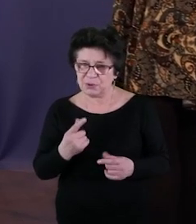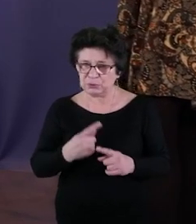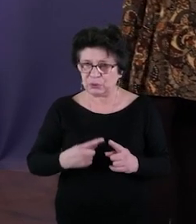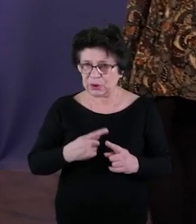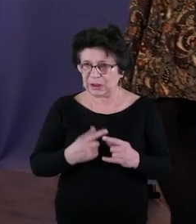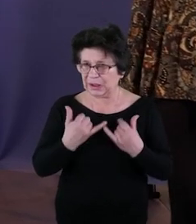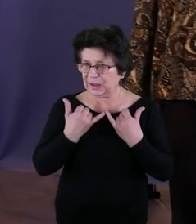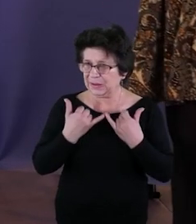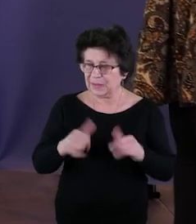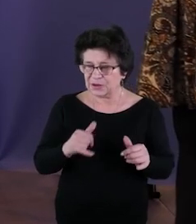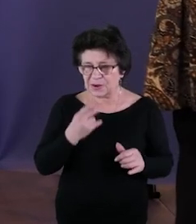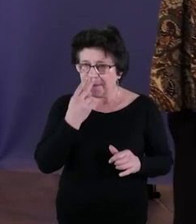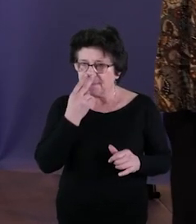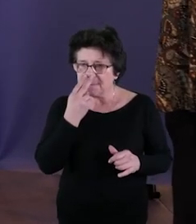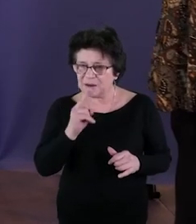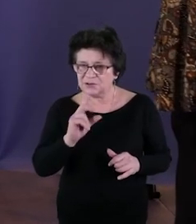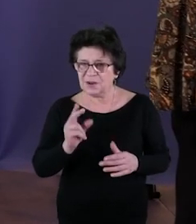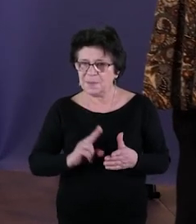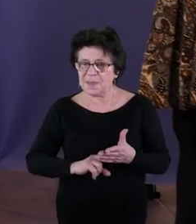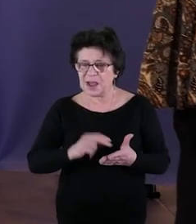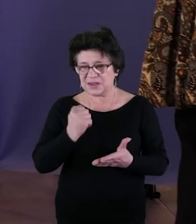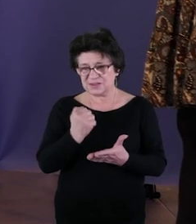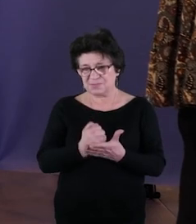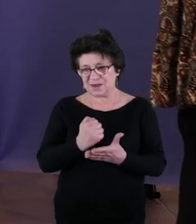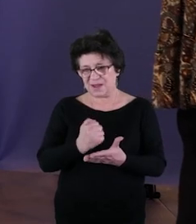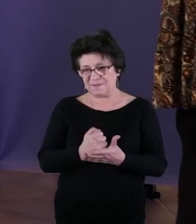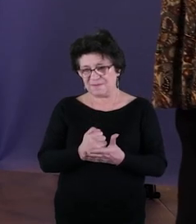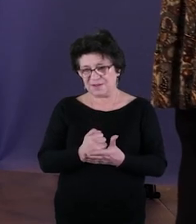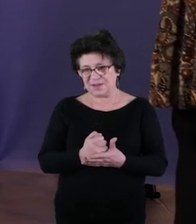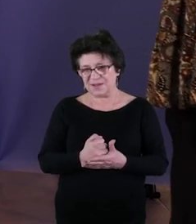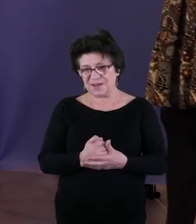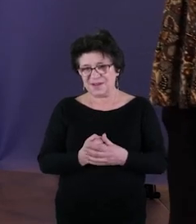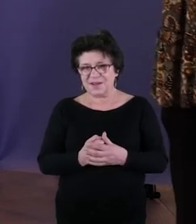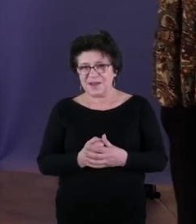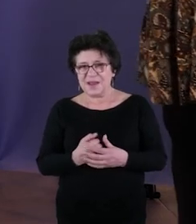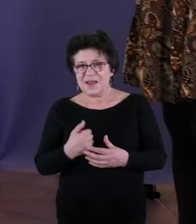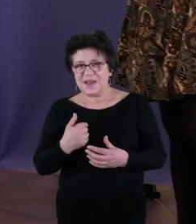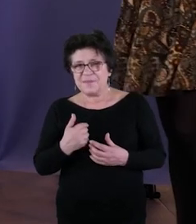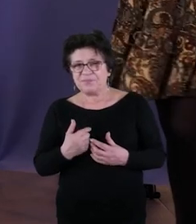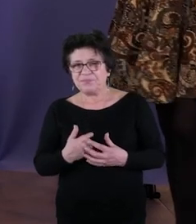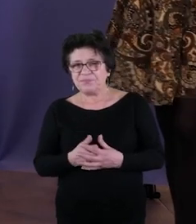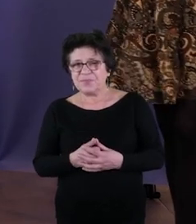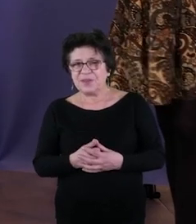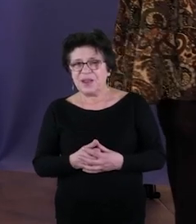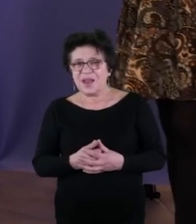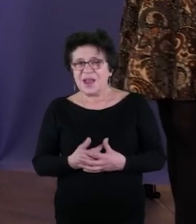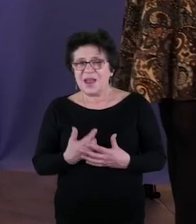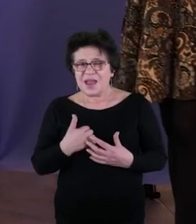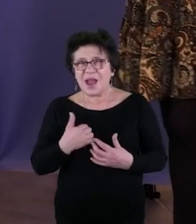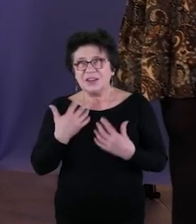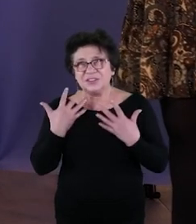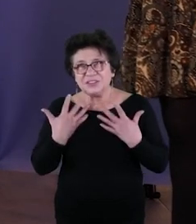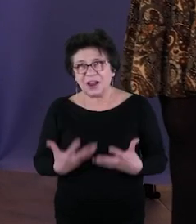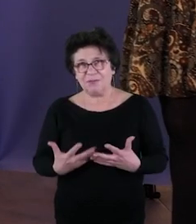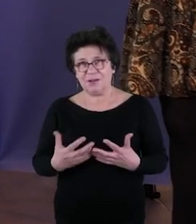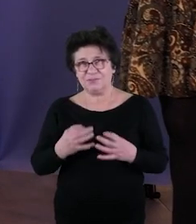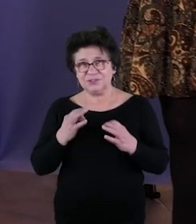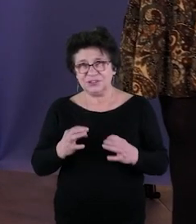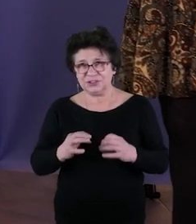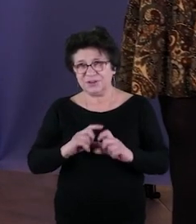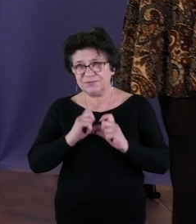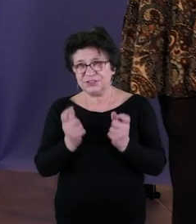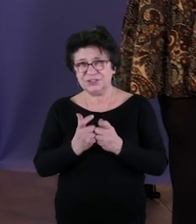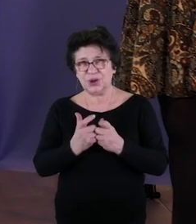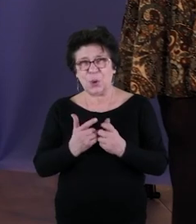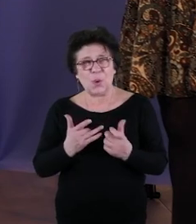na zdarzenia o których tutaj Dziś była mowa także bardzo się mi zależało żeby tutaj wszystkich uczulić na to że wszystkie